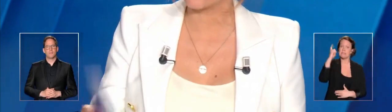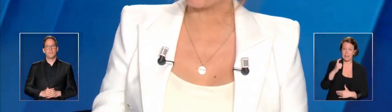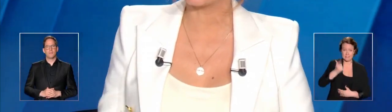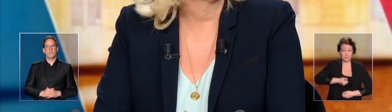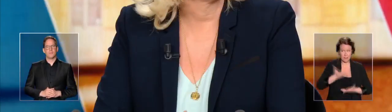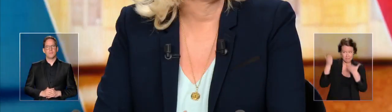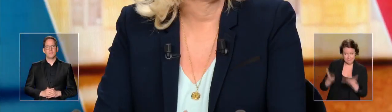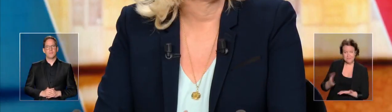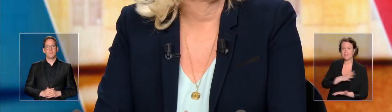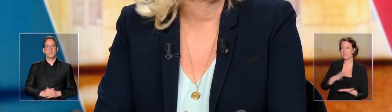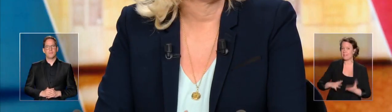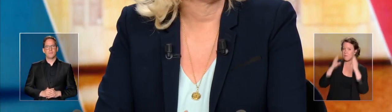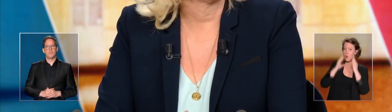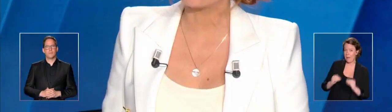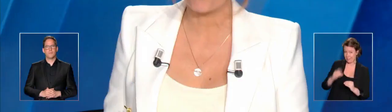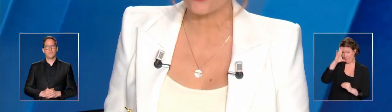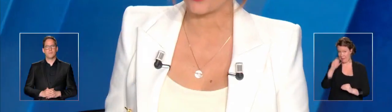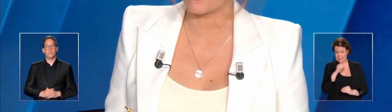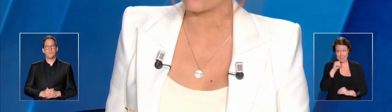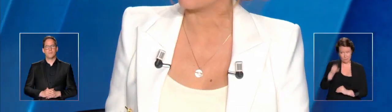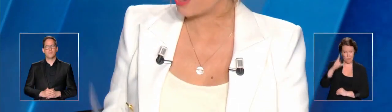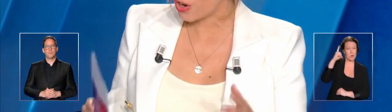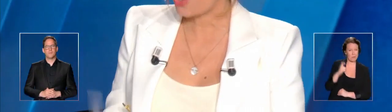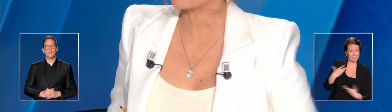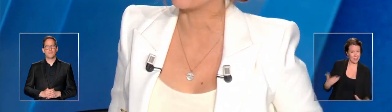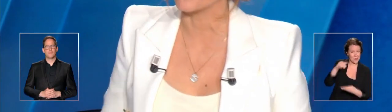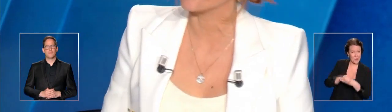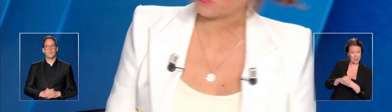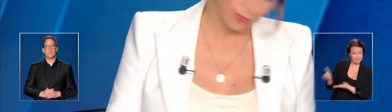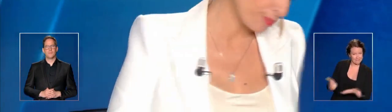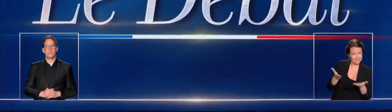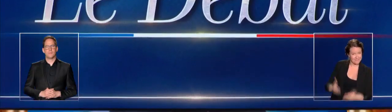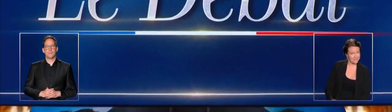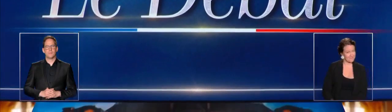va. Marine Le Pen, c'est vous qui avez été tirée au sort pour prendre la parole en premier.